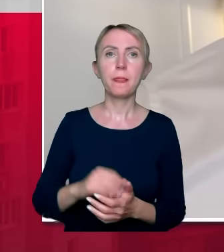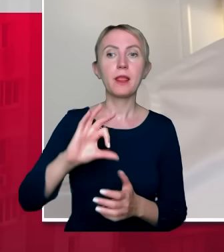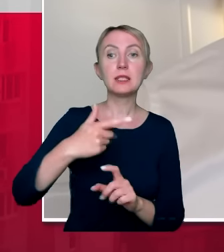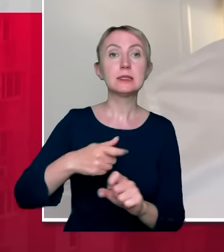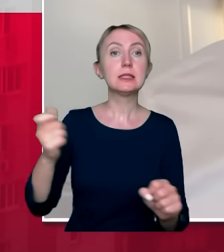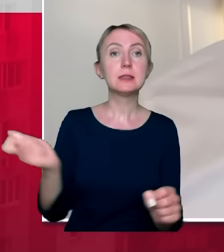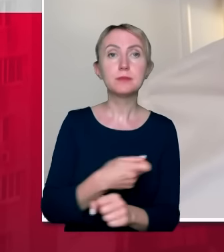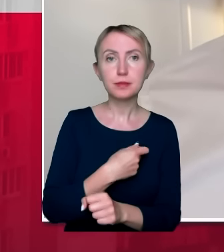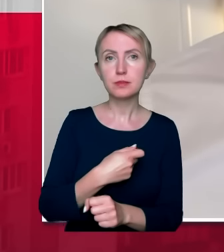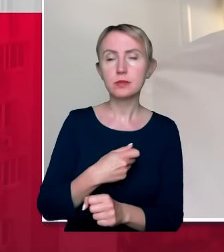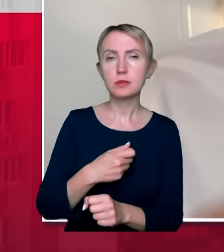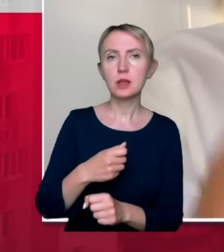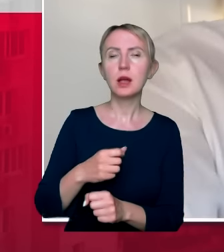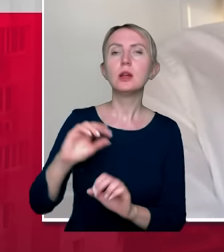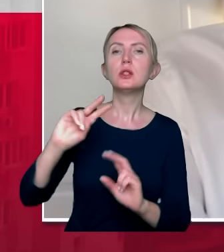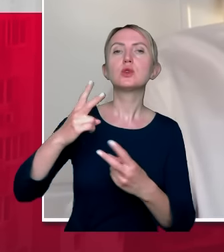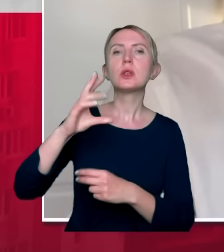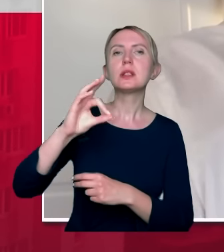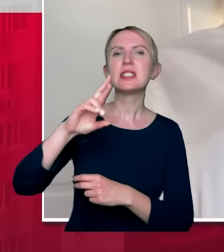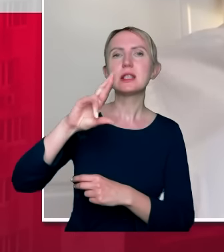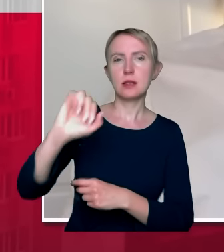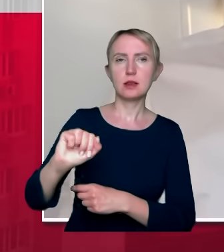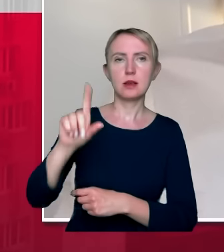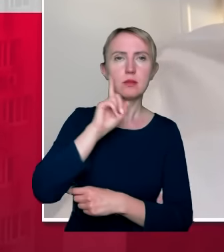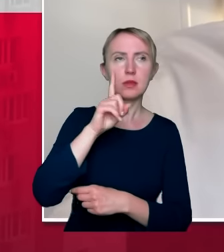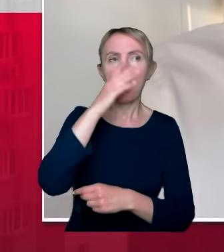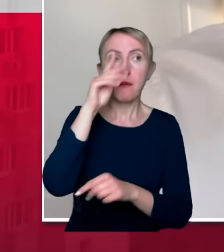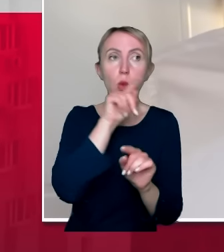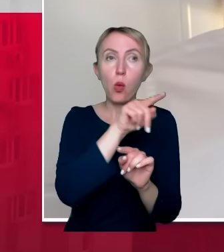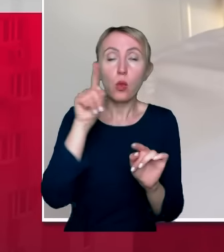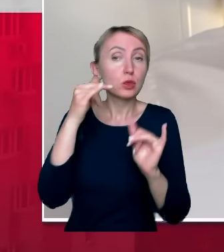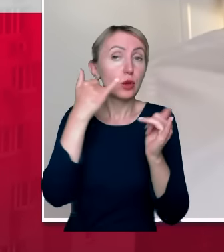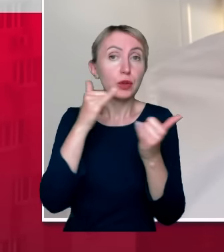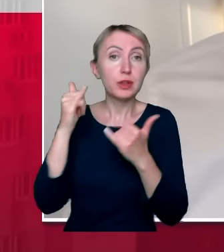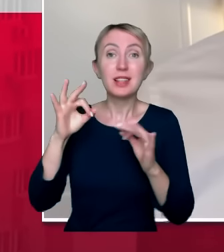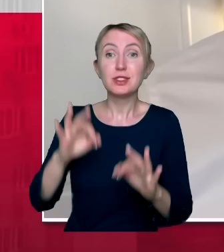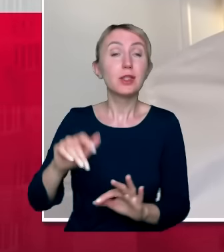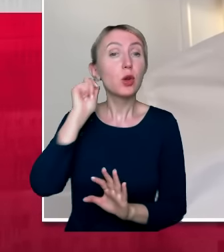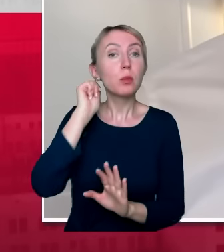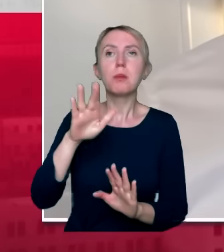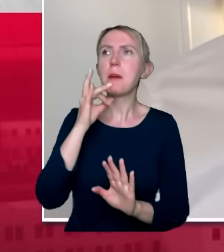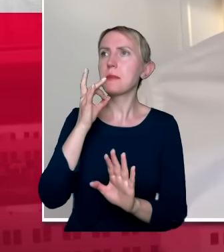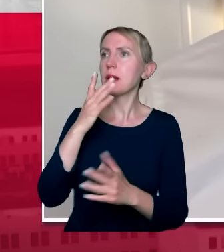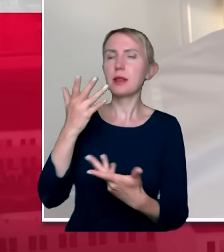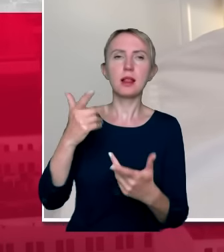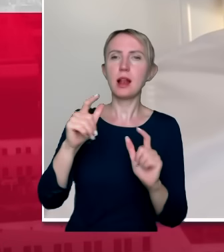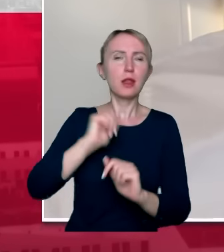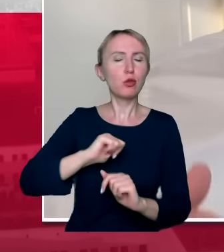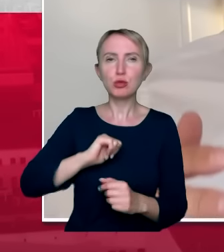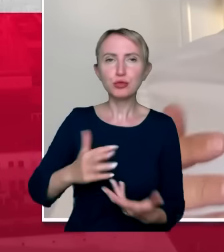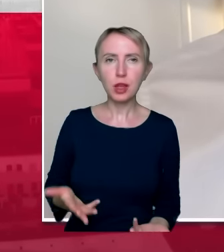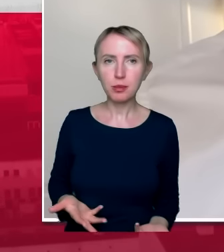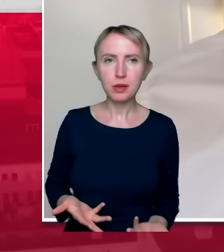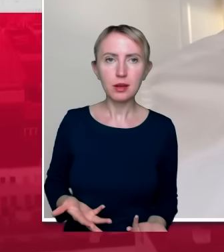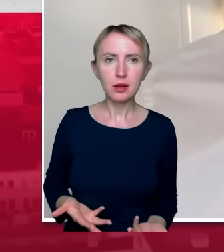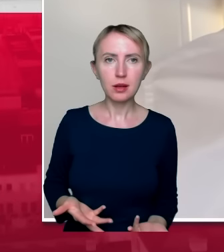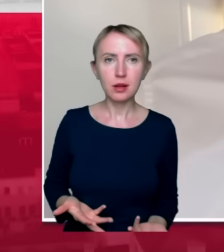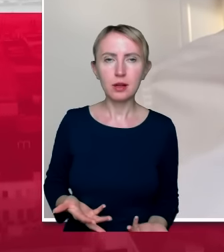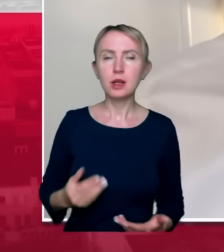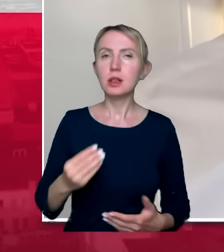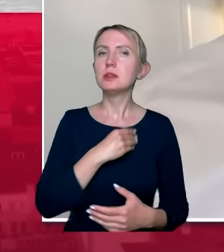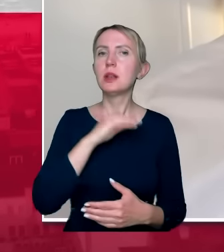Dokładnie zrobił to Syryjczyk. Nie wiem, czy to ci, czy to inni, ale dzisiaj ta pani ma do wszystkich pretensje, tylko nie do siebie. Więc szczerze